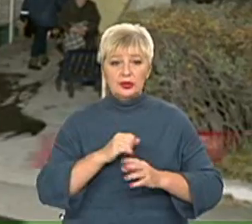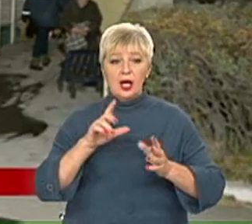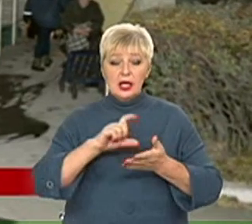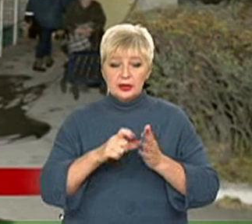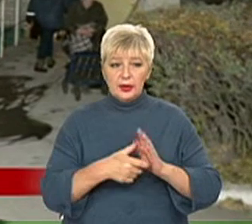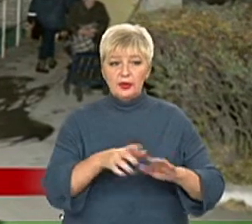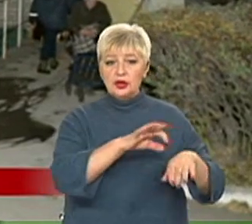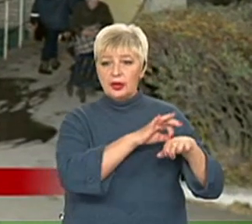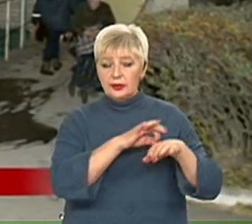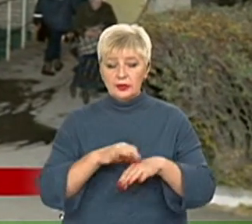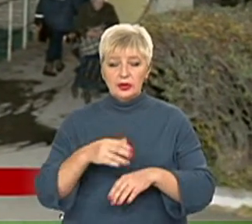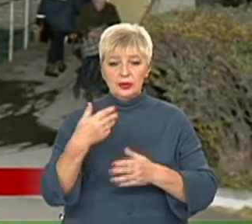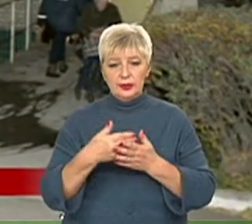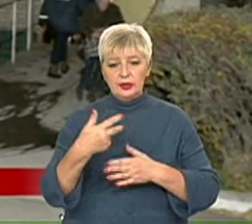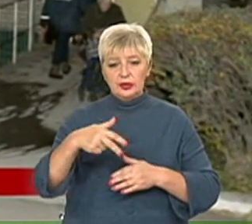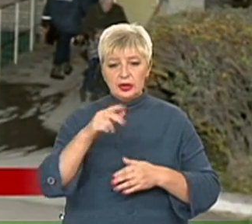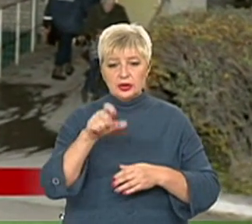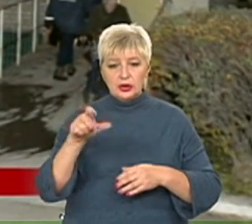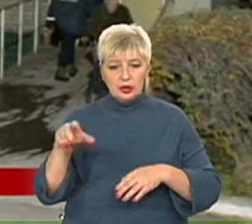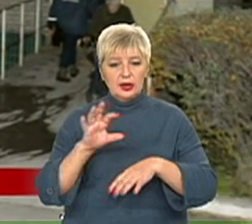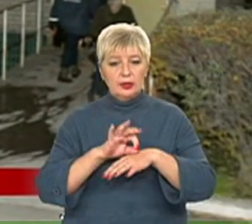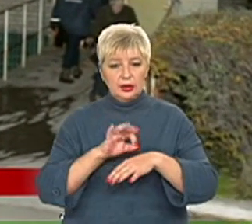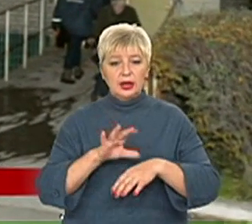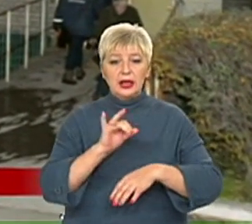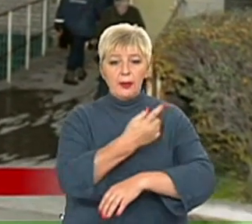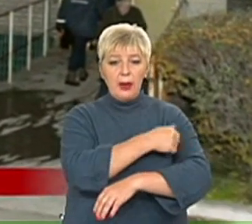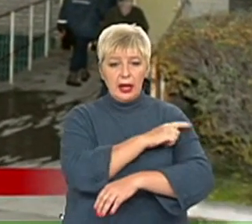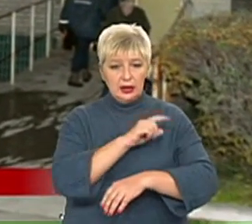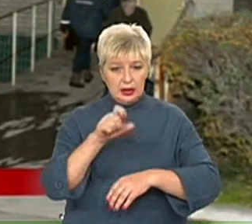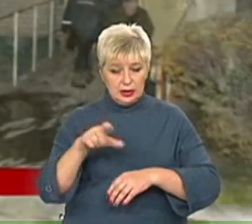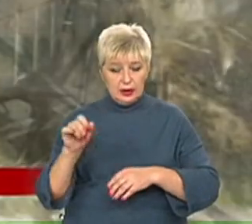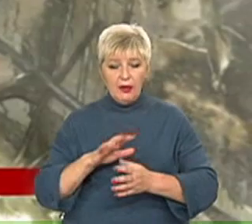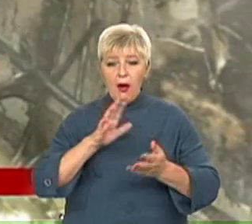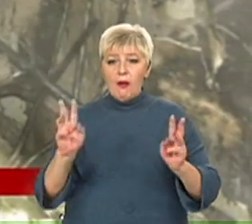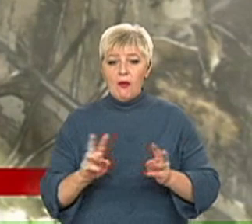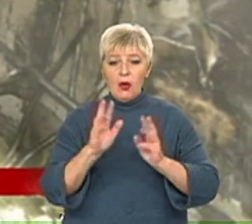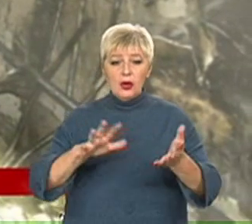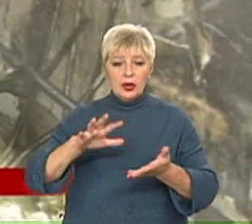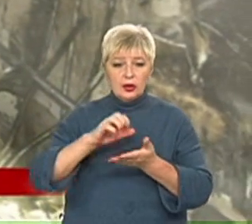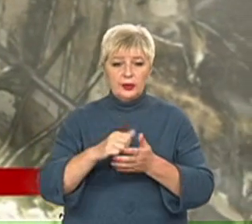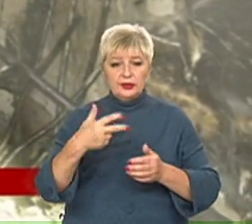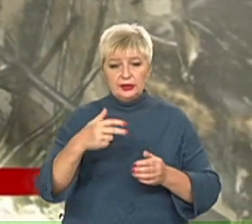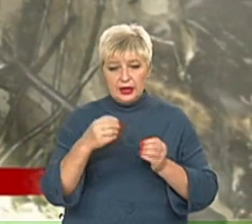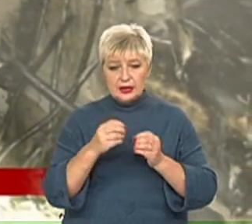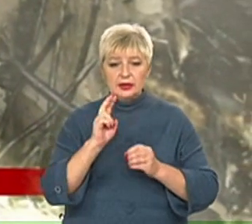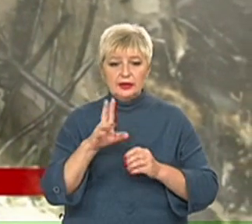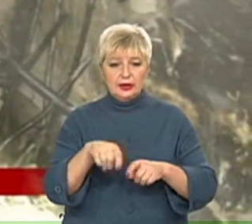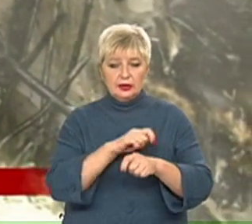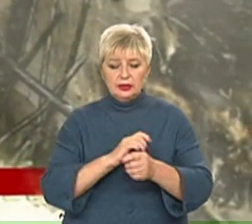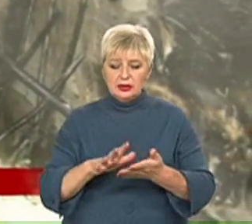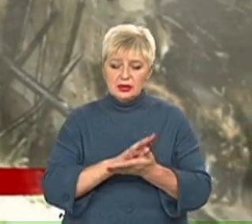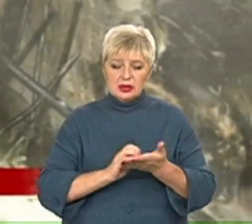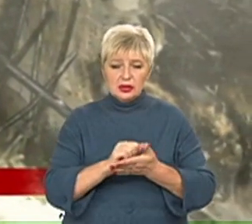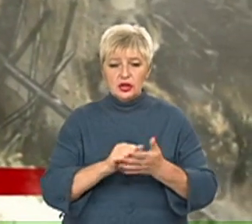З приміщення евакуювали 30 пацієнтів та медиків. Вогонь охопив 10 квадратних метрів та знищив речі.